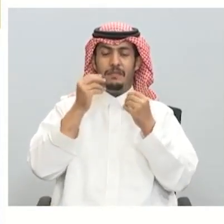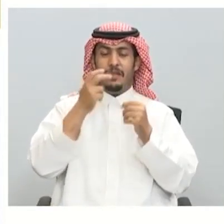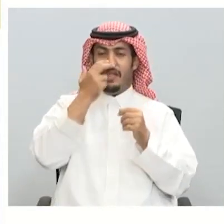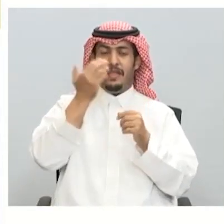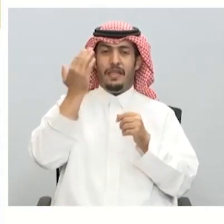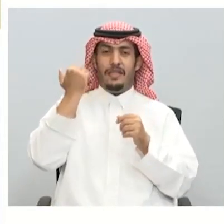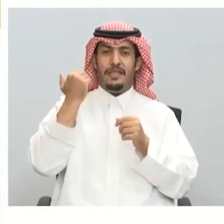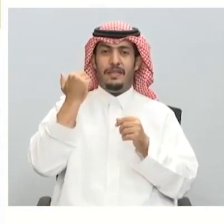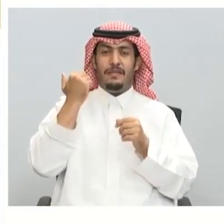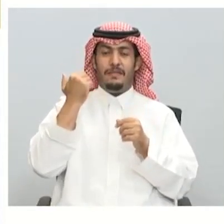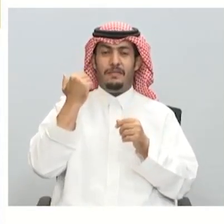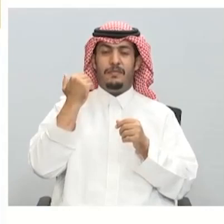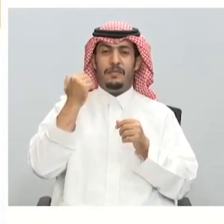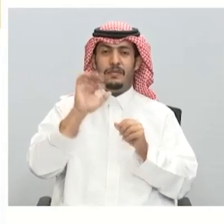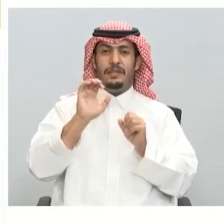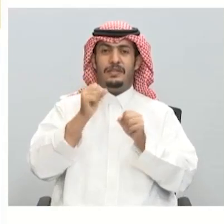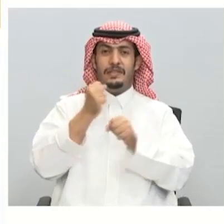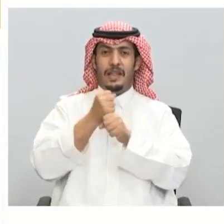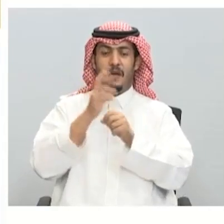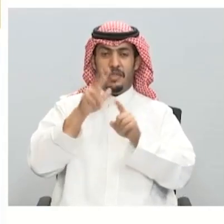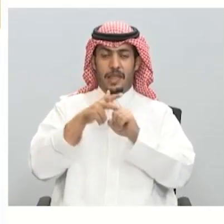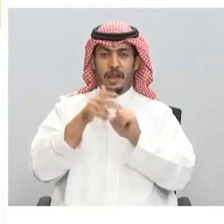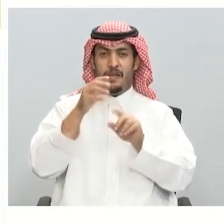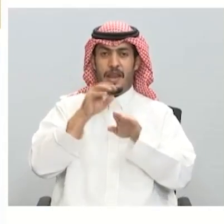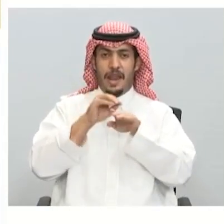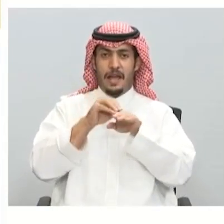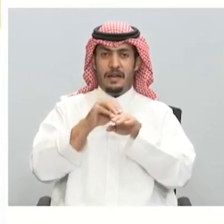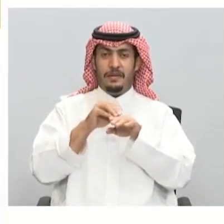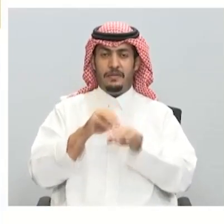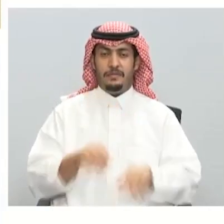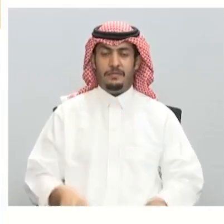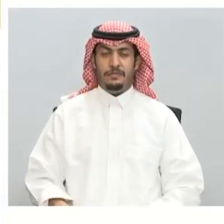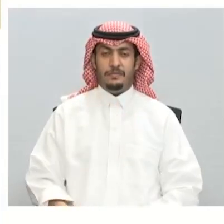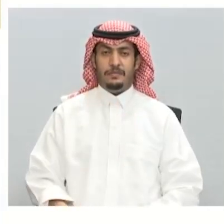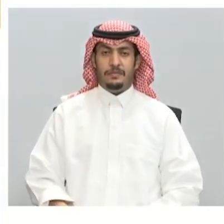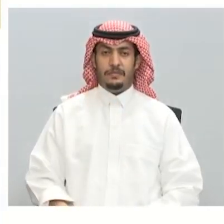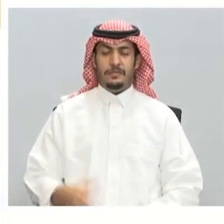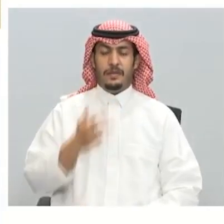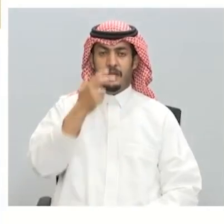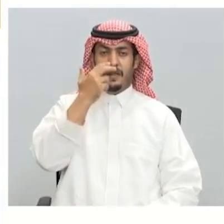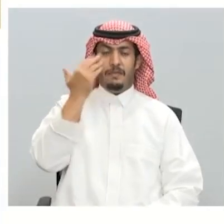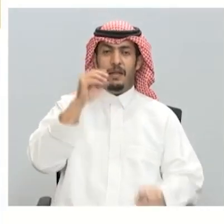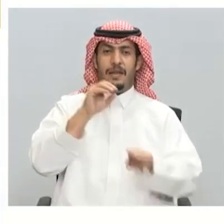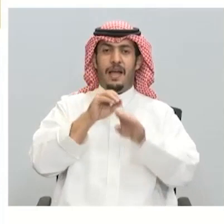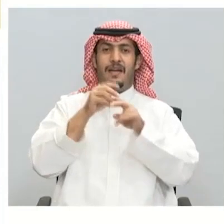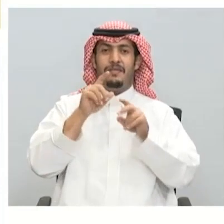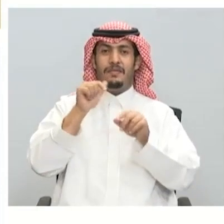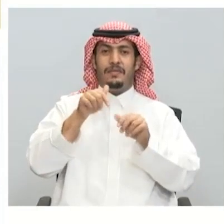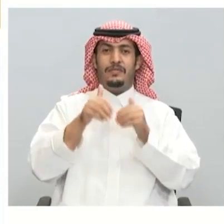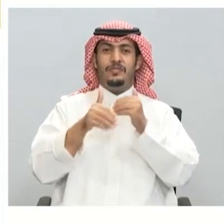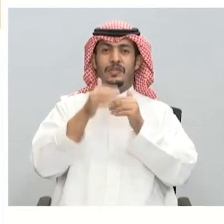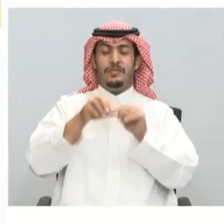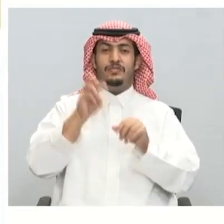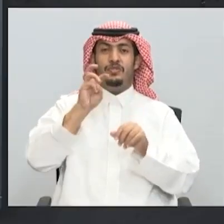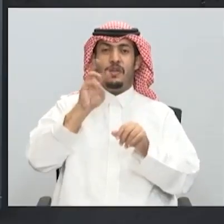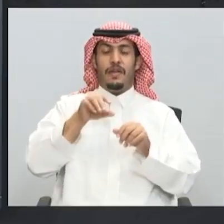كان في مثلا هنالك استخدام للتقنيه في النقل بالتاكيد كان نقل عمليه بدائيه والان اصبحت